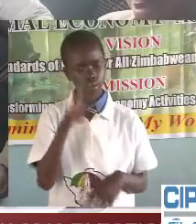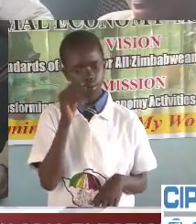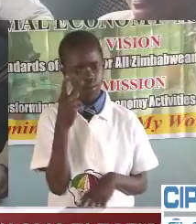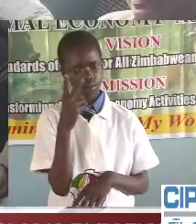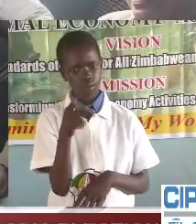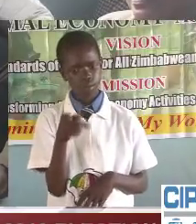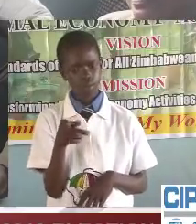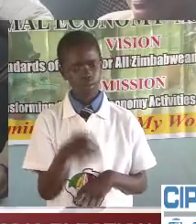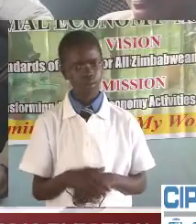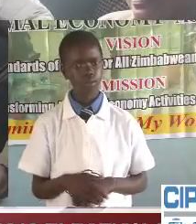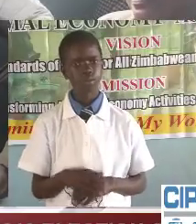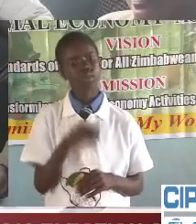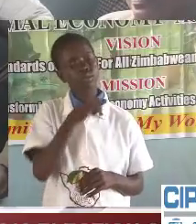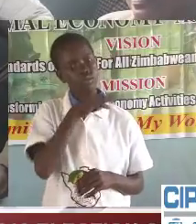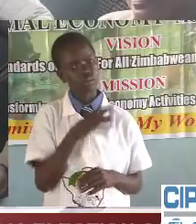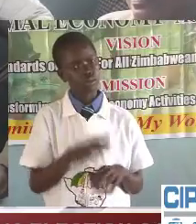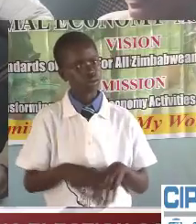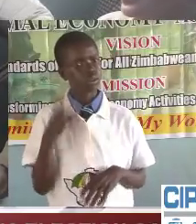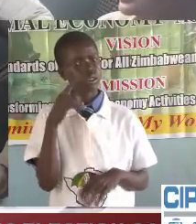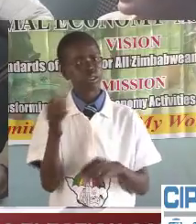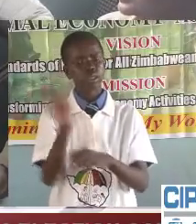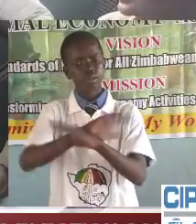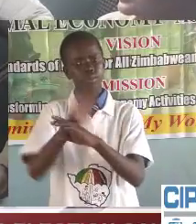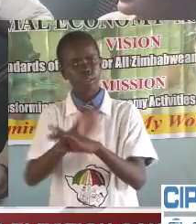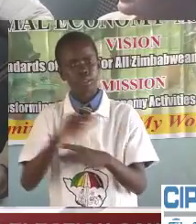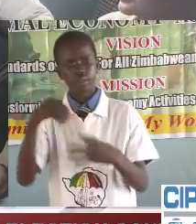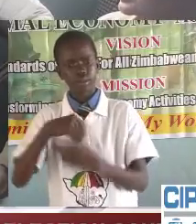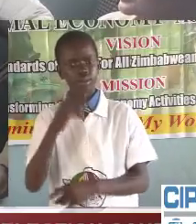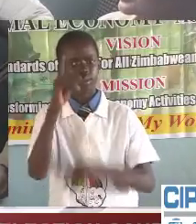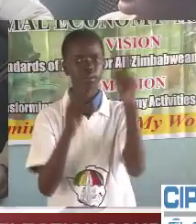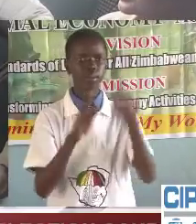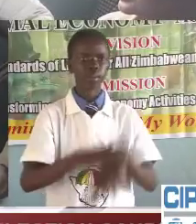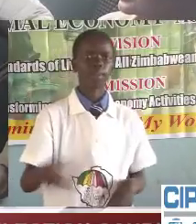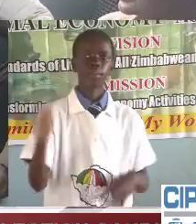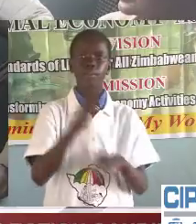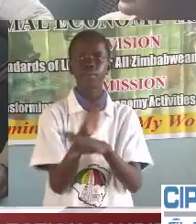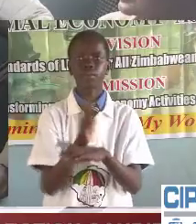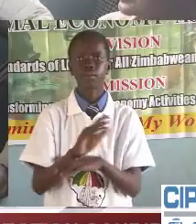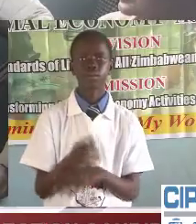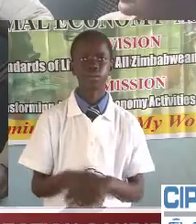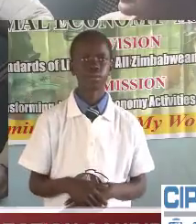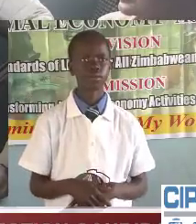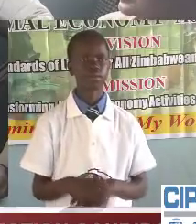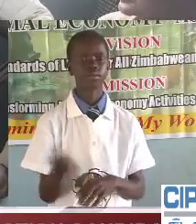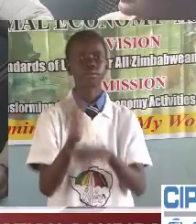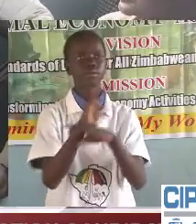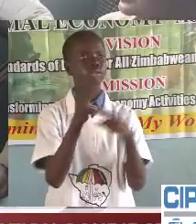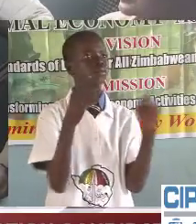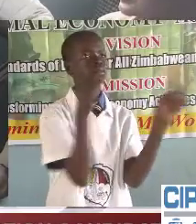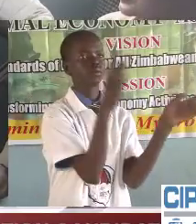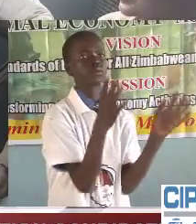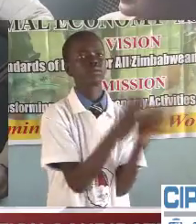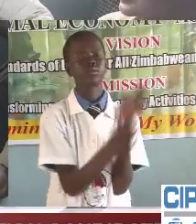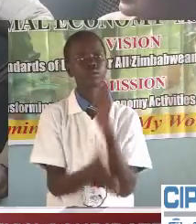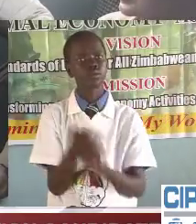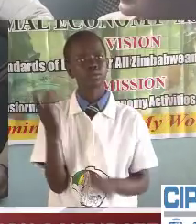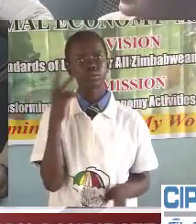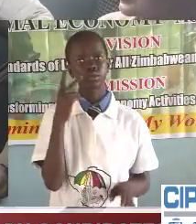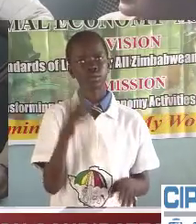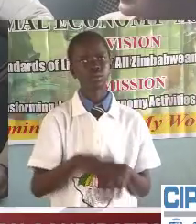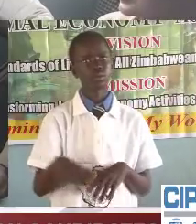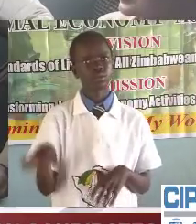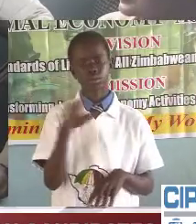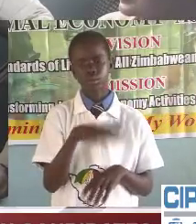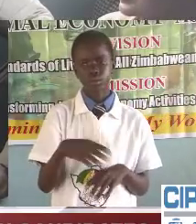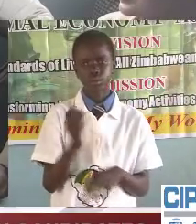Tikatarira misika yese iri muno Masvingo vanhu vakaremara hatisimo. hatitombokwanisa kuvamo. Regai